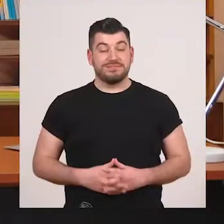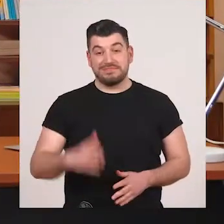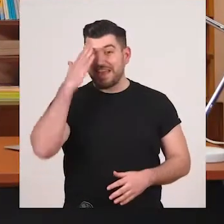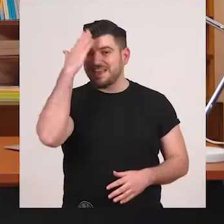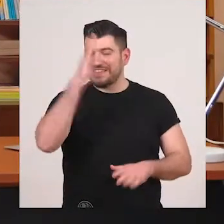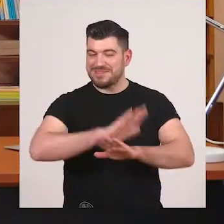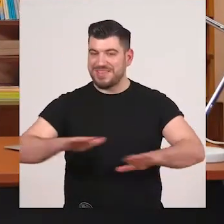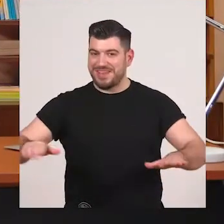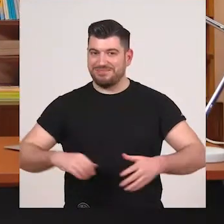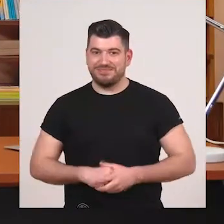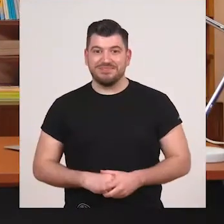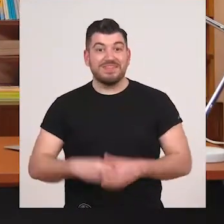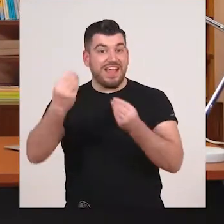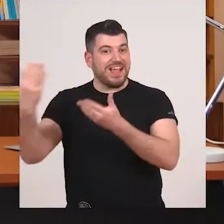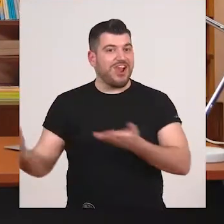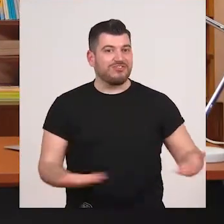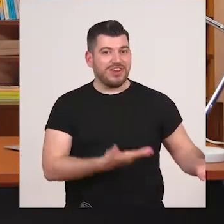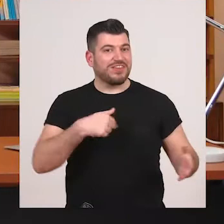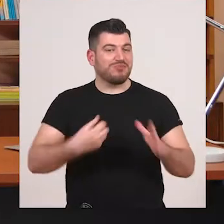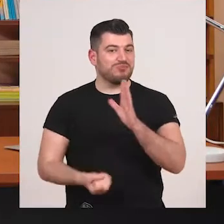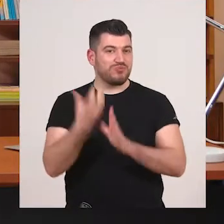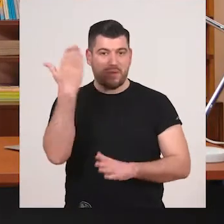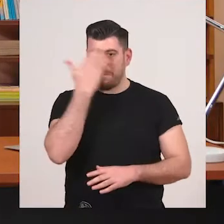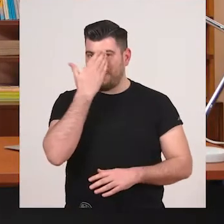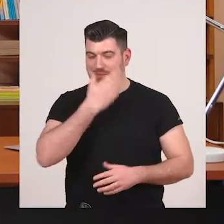Γεια σας, παιδιά. Καλώς ήρθατε στο σημερινό μας μάθημα.